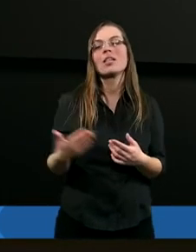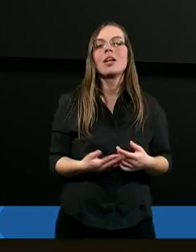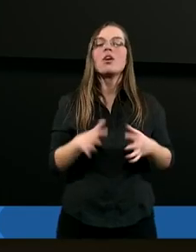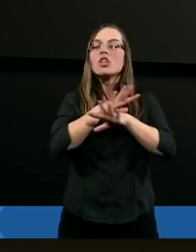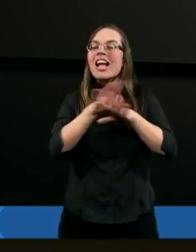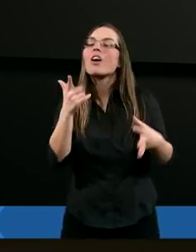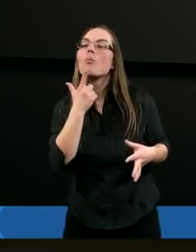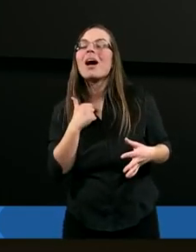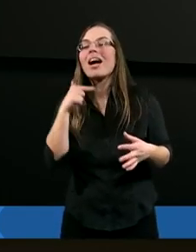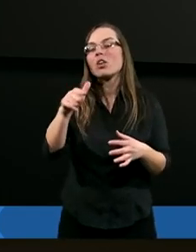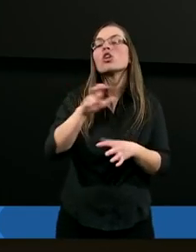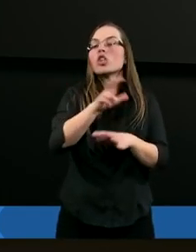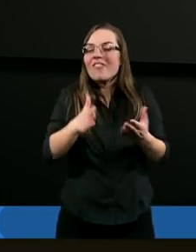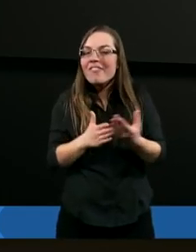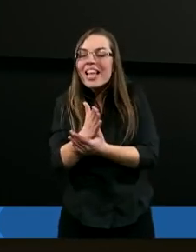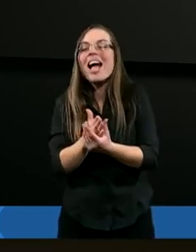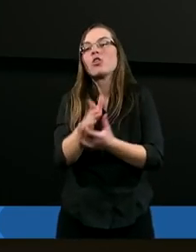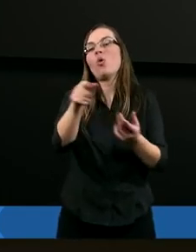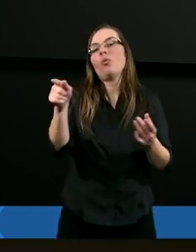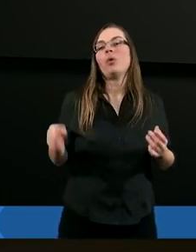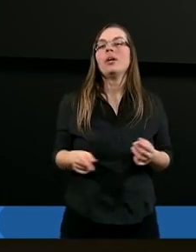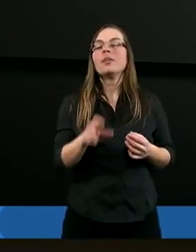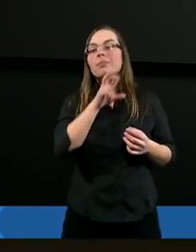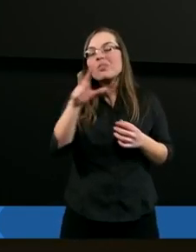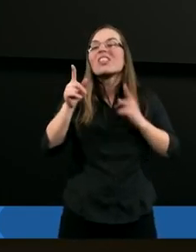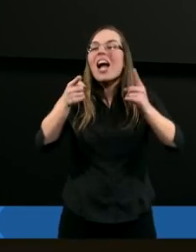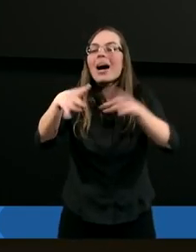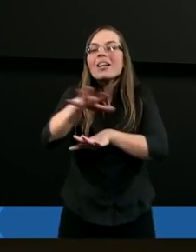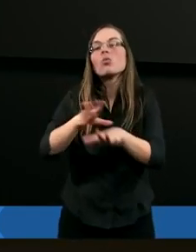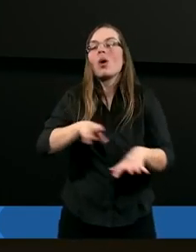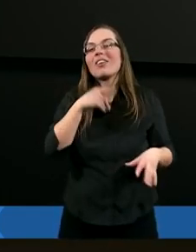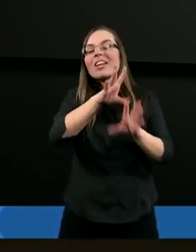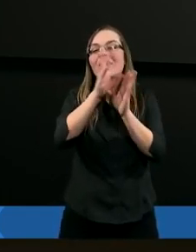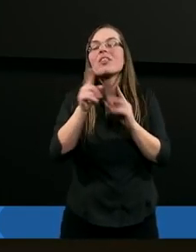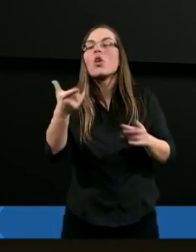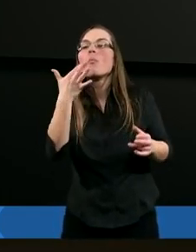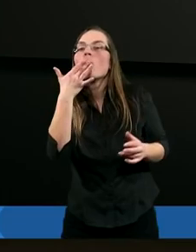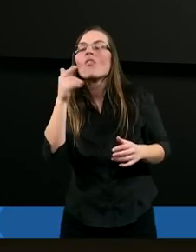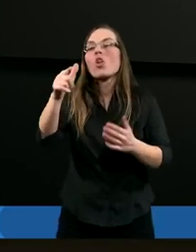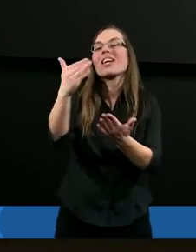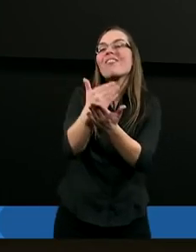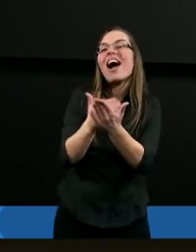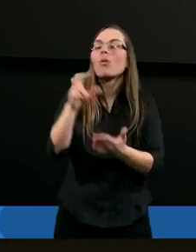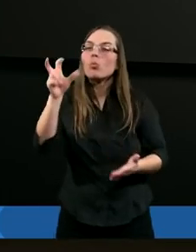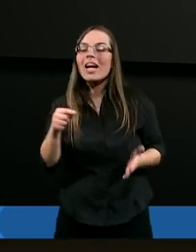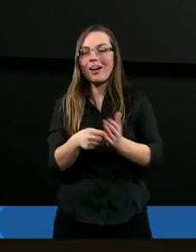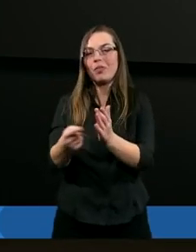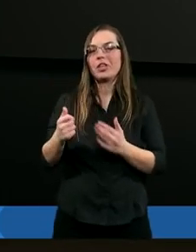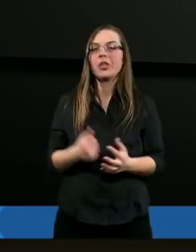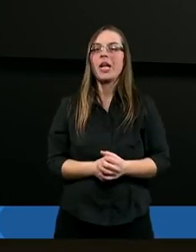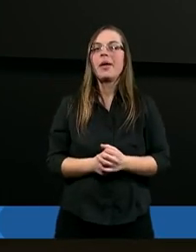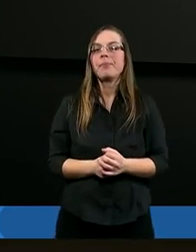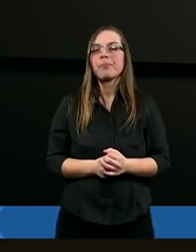czy szczerze pragną tego, czy wierzą w działanie Ducha Świętego, tak jak tutaj mówiliśmy o tych warunkach